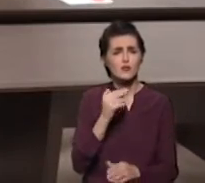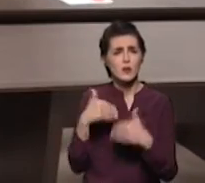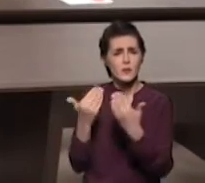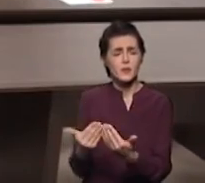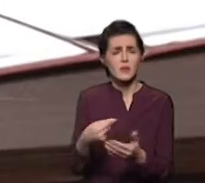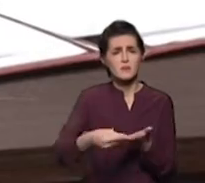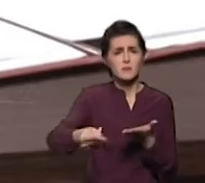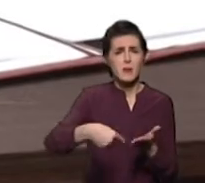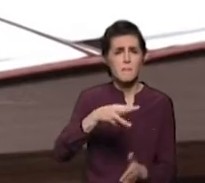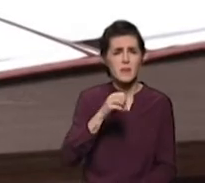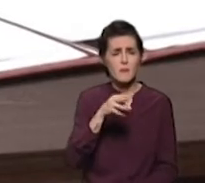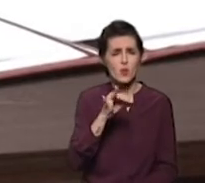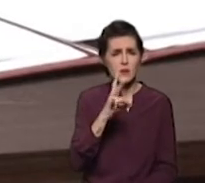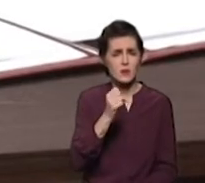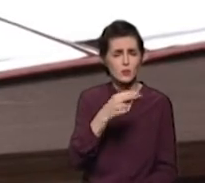підписують меморандум.